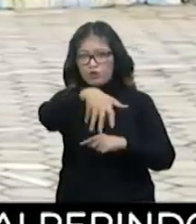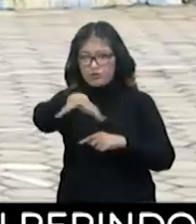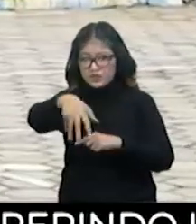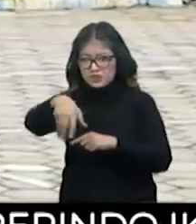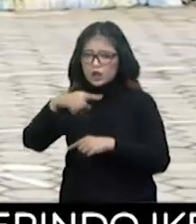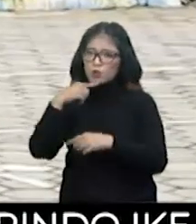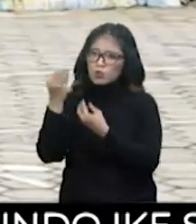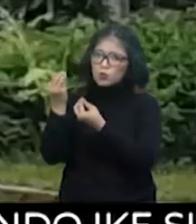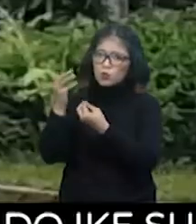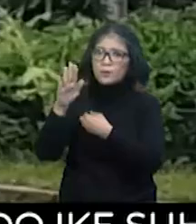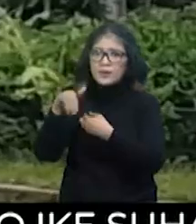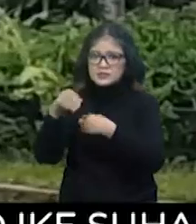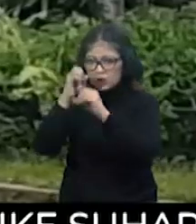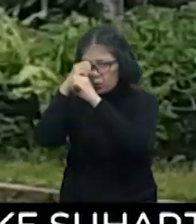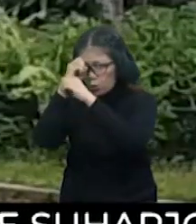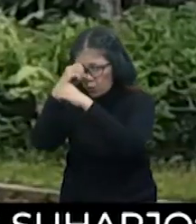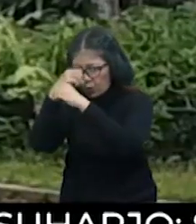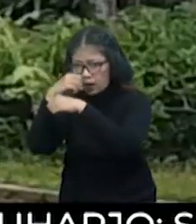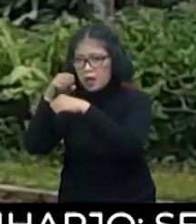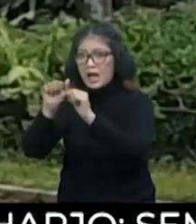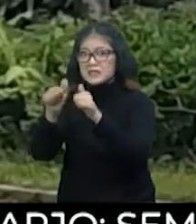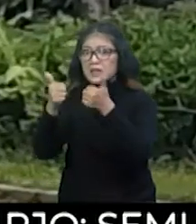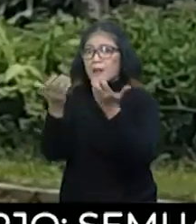laboratorium untuk memastikan apakah mereka terkena varian